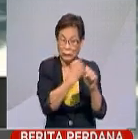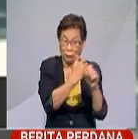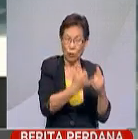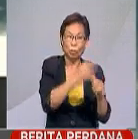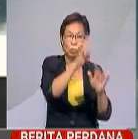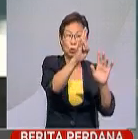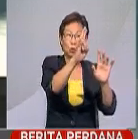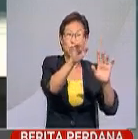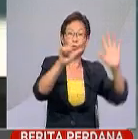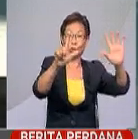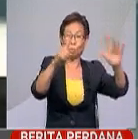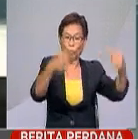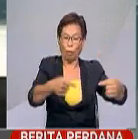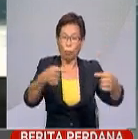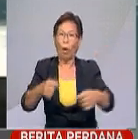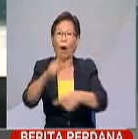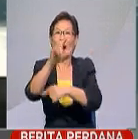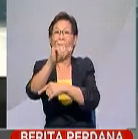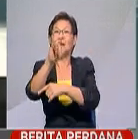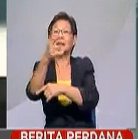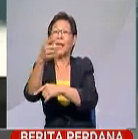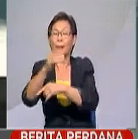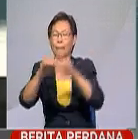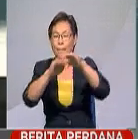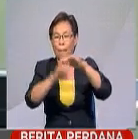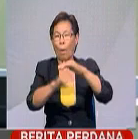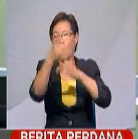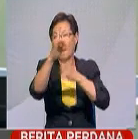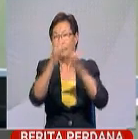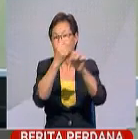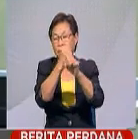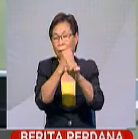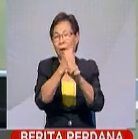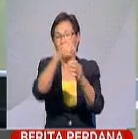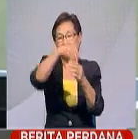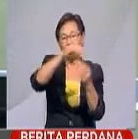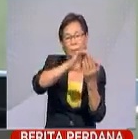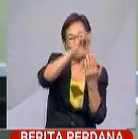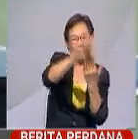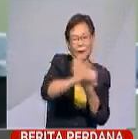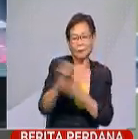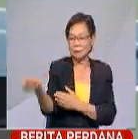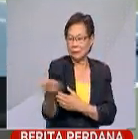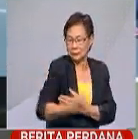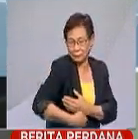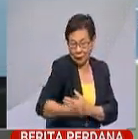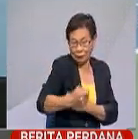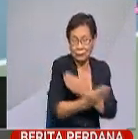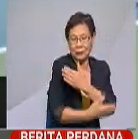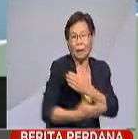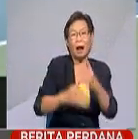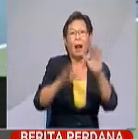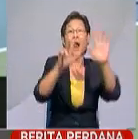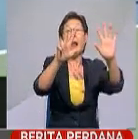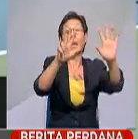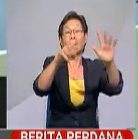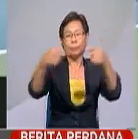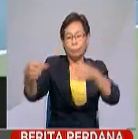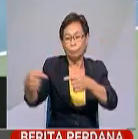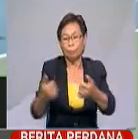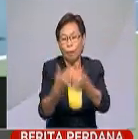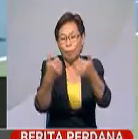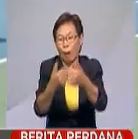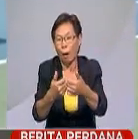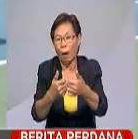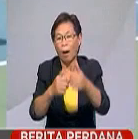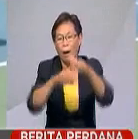sebanyak 7 kejohanan ITF untuk peringkat umur bawah 18 tahun dimasukkan dalam kalender tenis negara. Turut disenaraikan 8 lagi kejohanan ITF